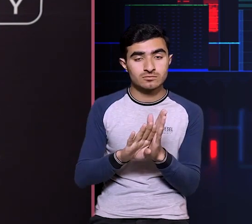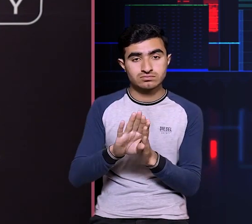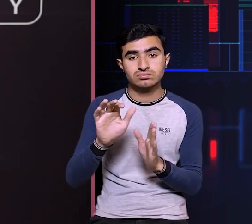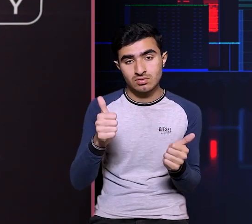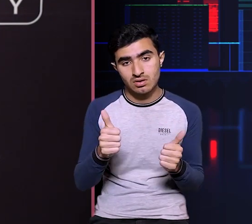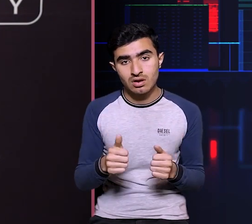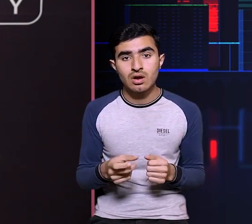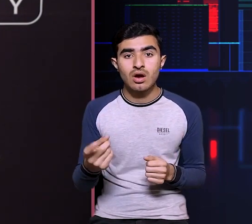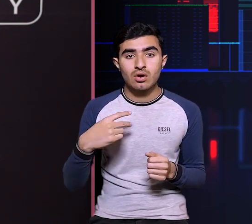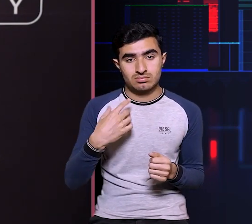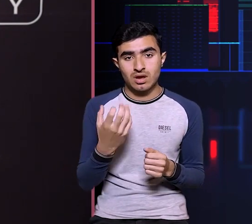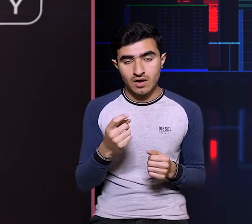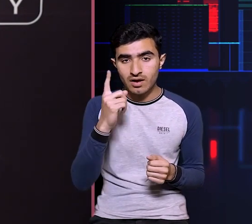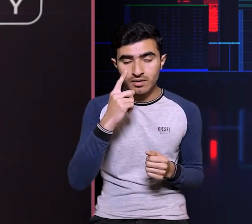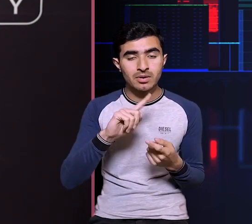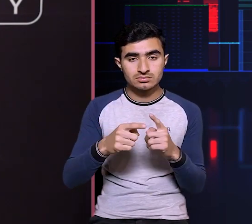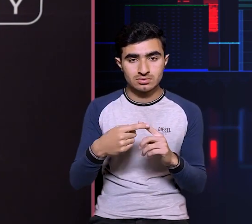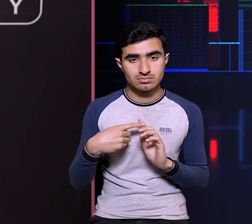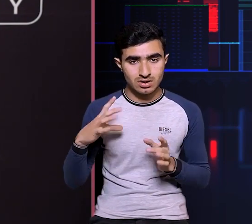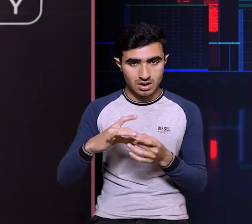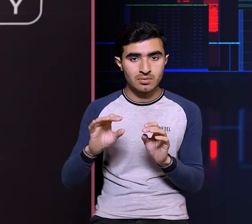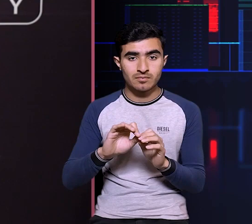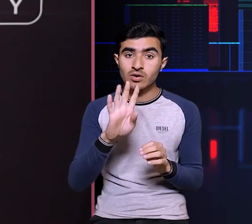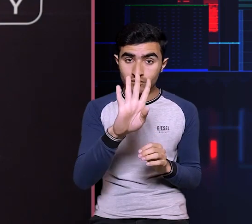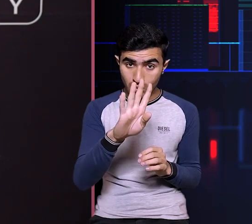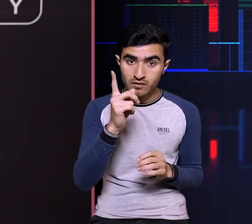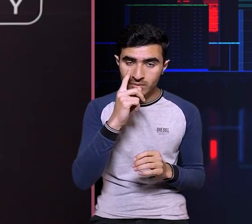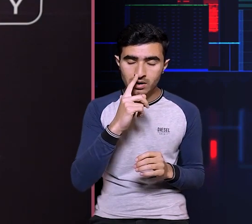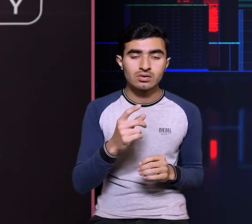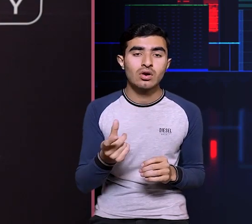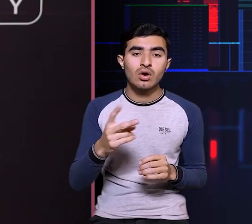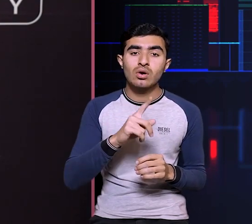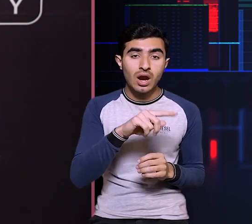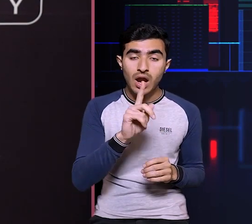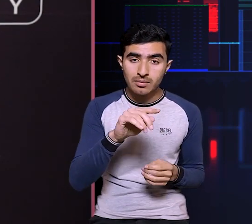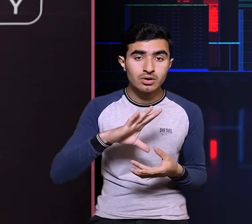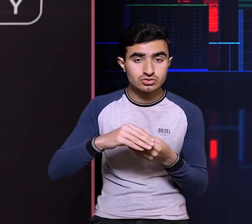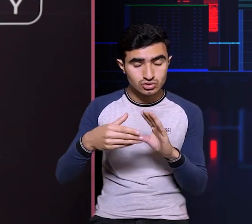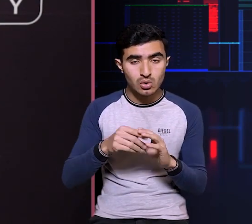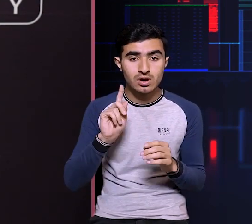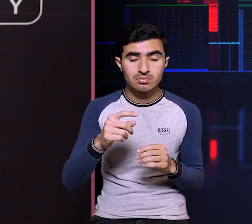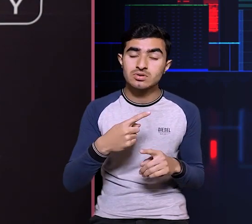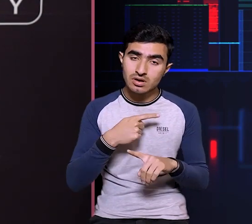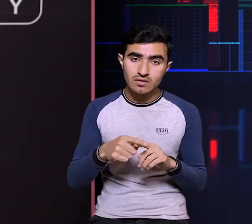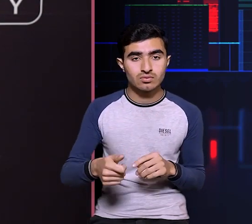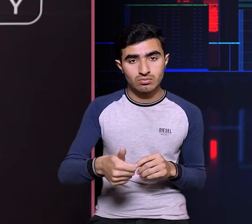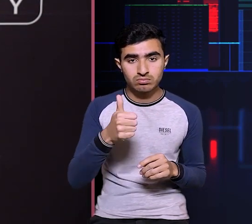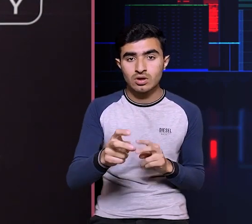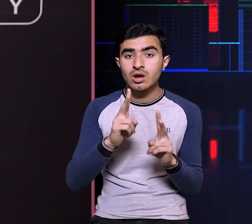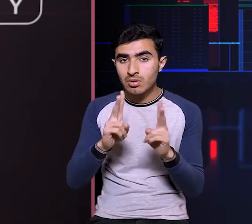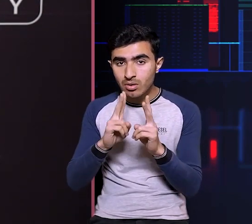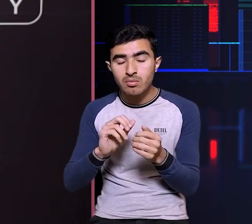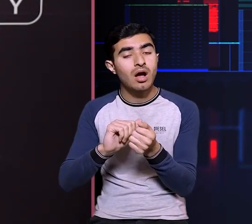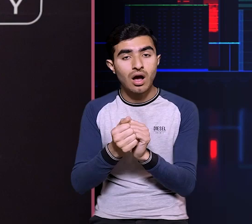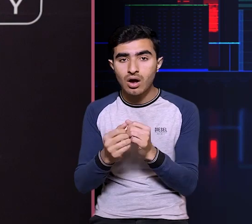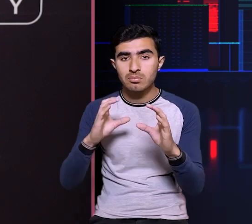4 वुमेन इन माइनिंग and they're very impressive and it's a story when one can really talk to them and hear about it and it's very